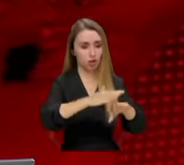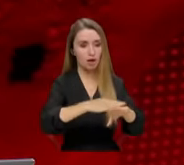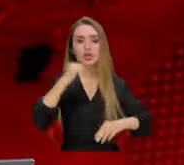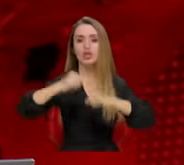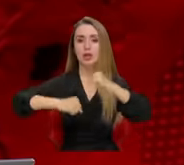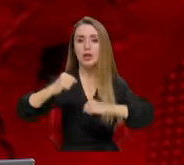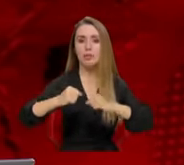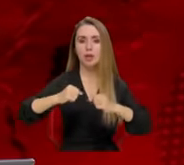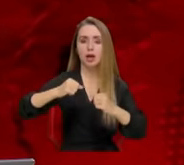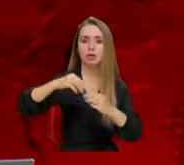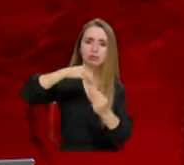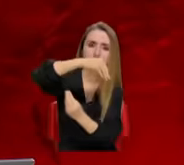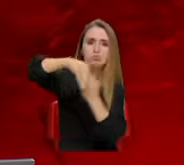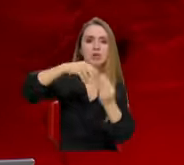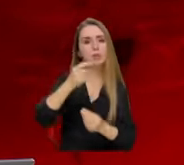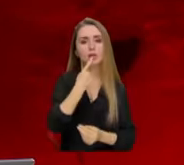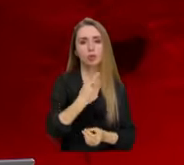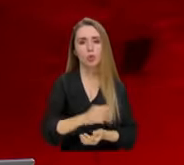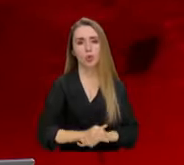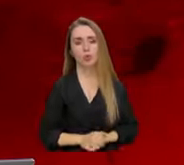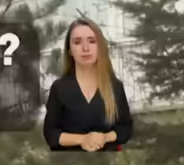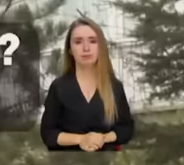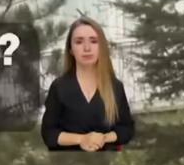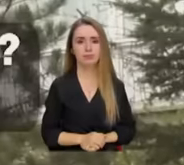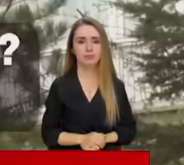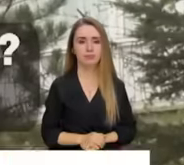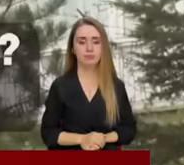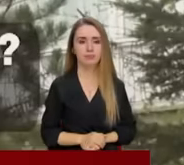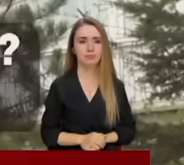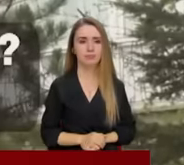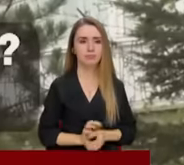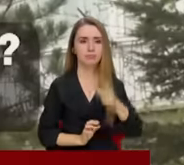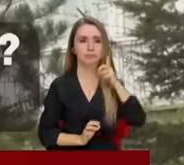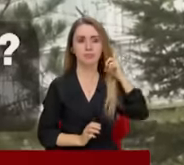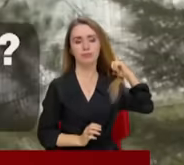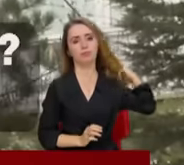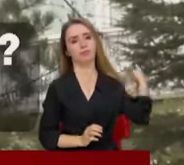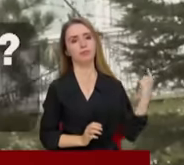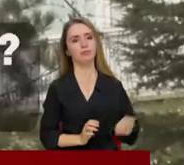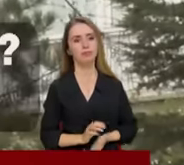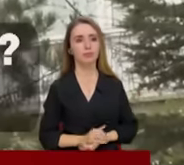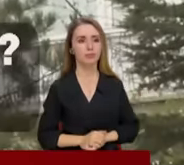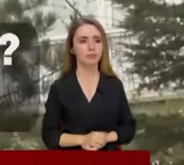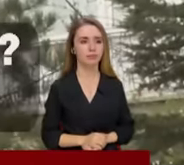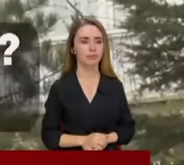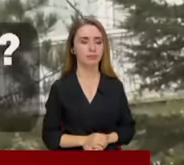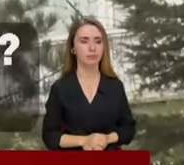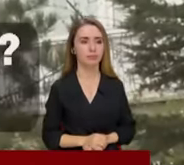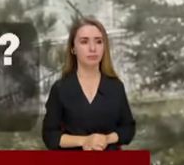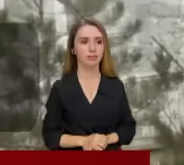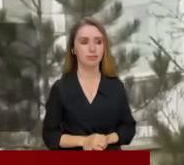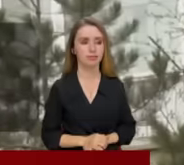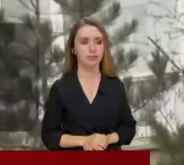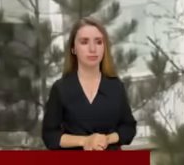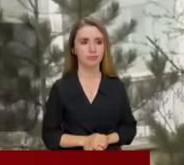rakibine takas yapalım çağrısında bulundu. Belediye başkanı şeffaf olmalıdır değil mi? Mal beyanını açıklamalıdır değil